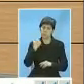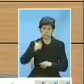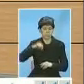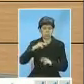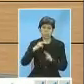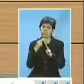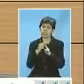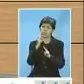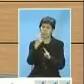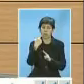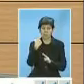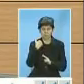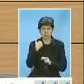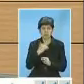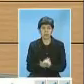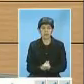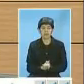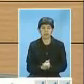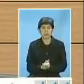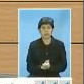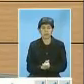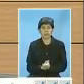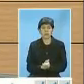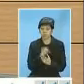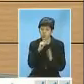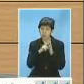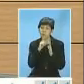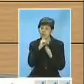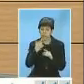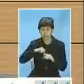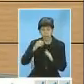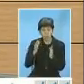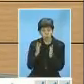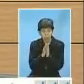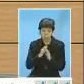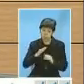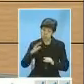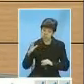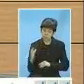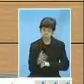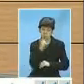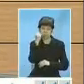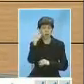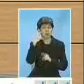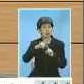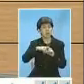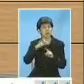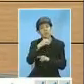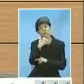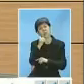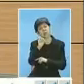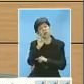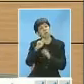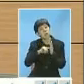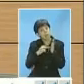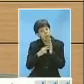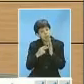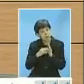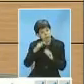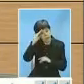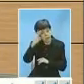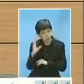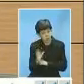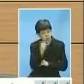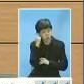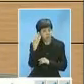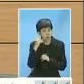ายท่านประธานครับนายสุนัยบอกว่าศาลไปร่วมยึดอำนาจ วันที่19กันยายนหมายถึงการรัฐประหารเมื่อวันที่